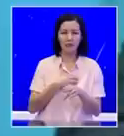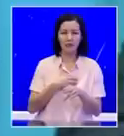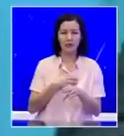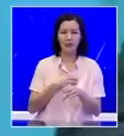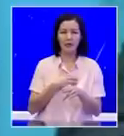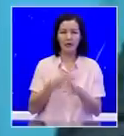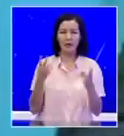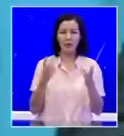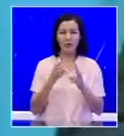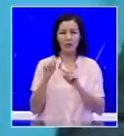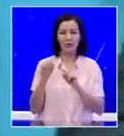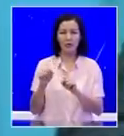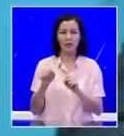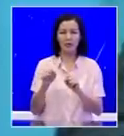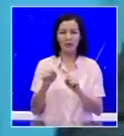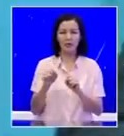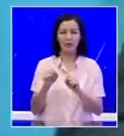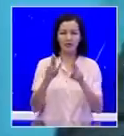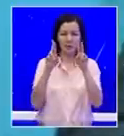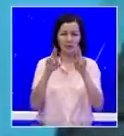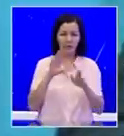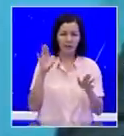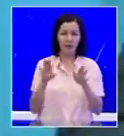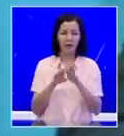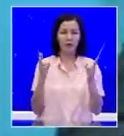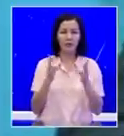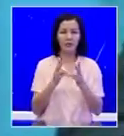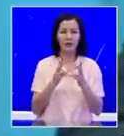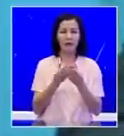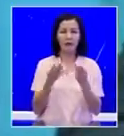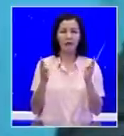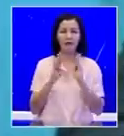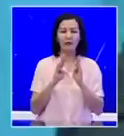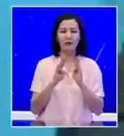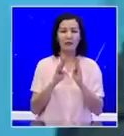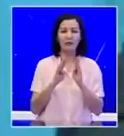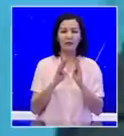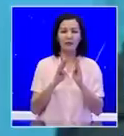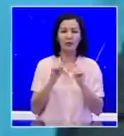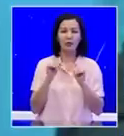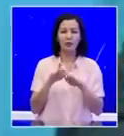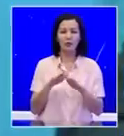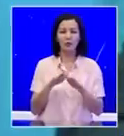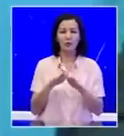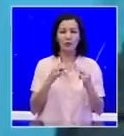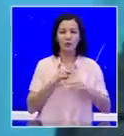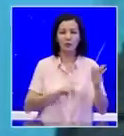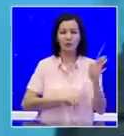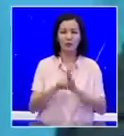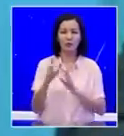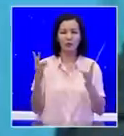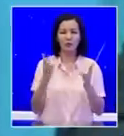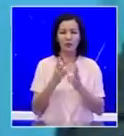Карантинде біз қажетті сақтық нормативтерін сақтаймыз, бірақ сонымен қатар карантиннен шығудың жолдарын қарастырып, жұмысты бастауымыз керек.